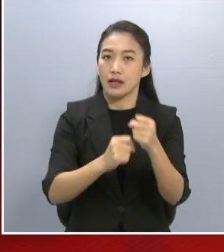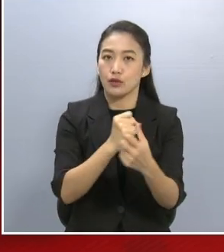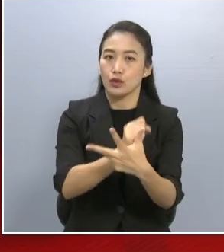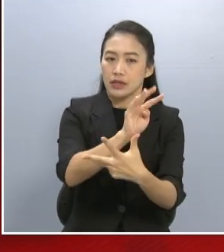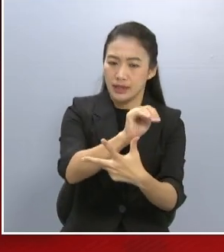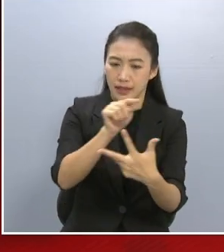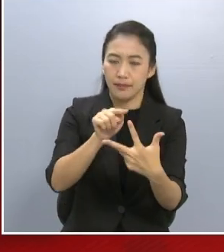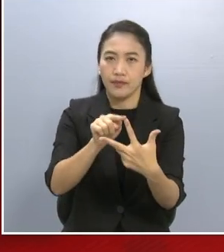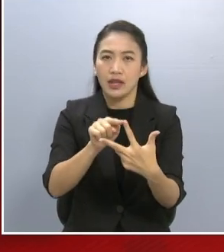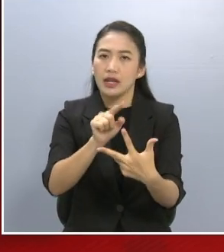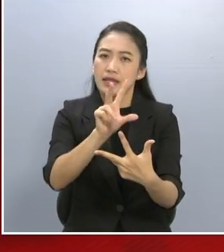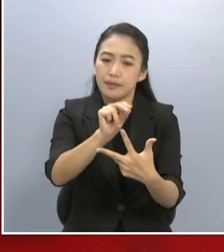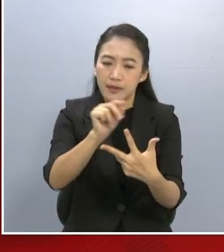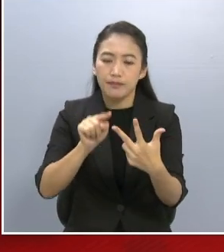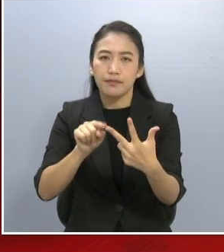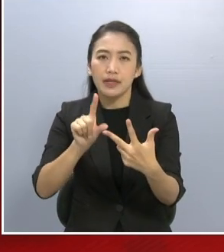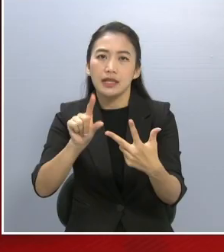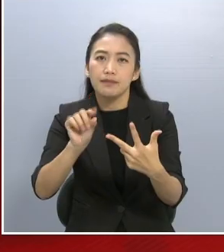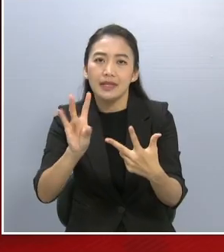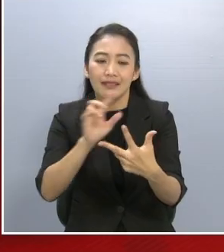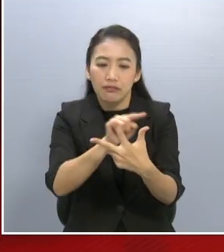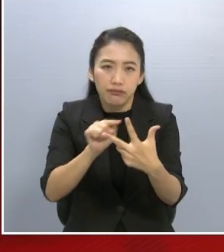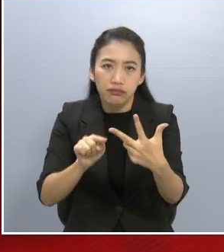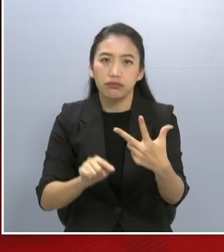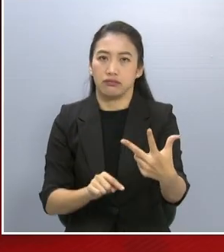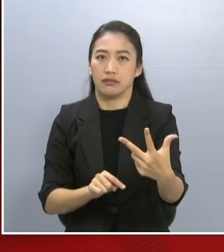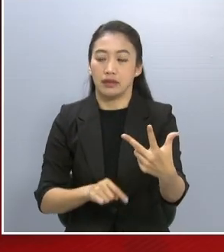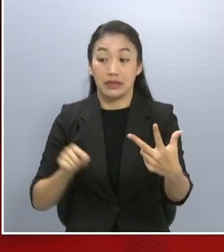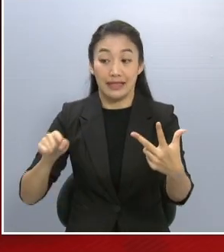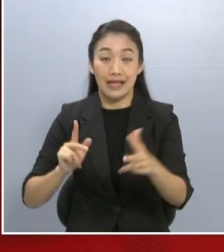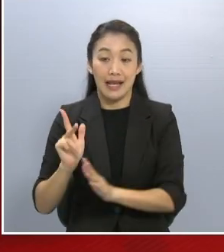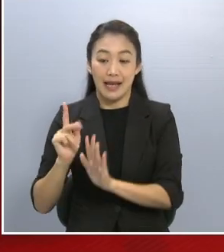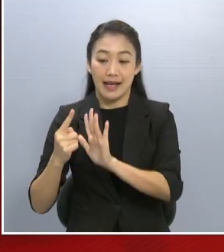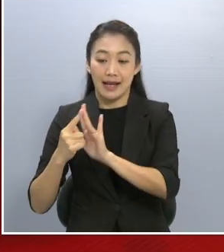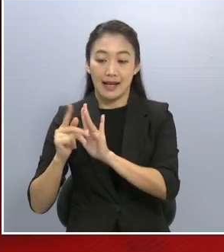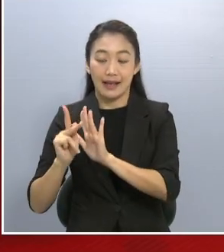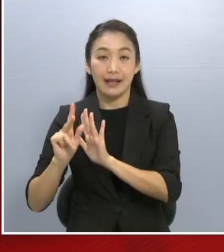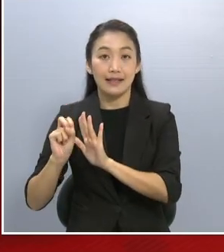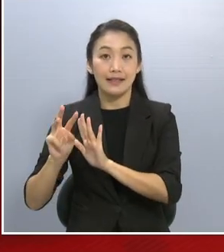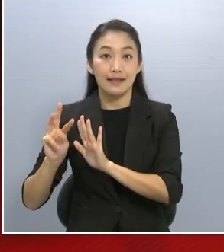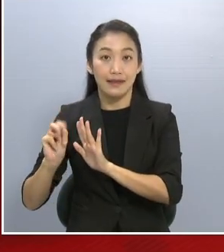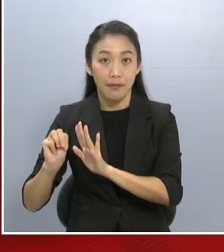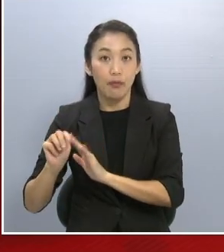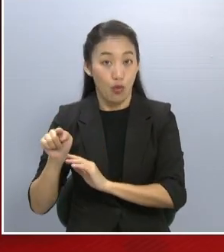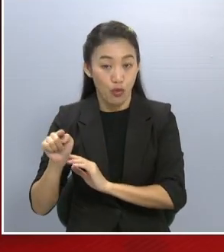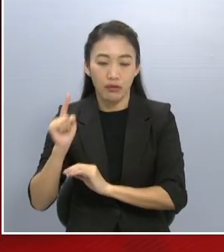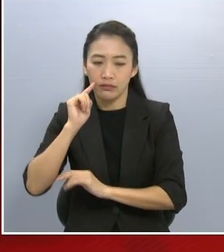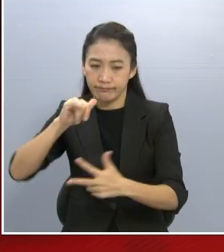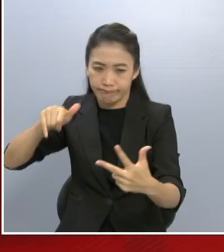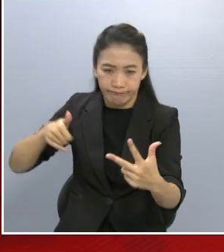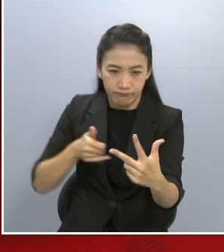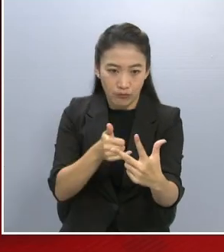27ทางพันตำรวจเอกเกษมชุดจับกุมตำรวจเนี่ยก็เลยถามเลยว่าแล้วผู้ต้องหาคดียาเสพติดที่ชื่อทวีศักดิ์อยู่ตรงไหน